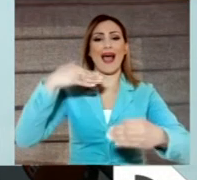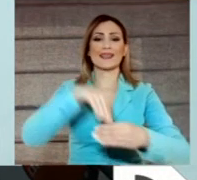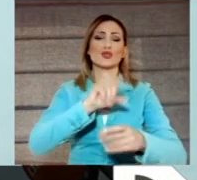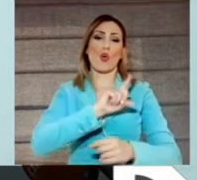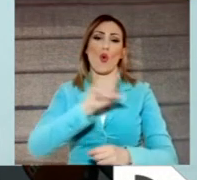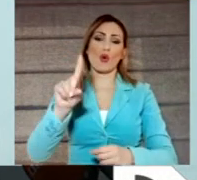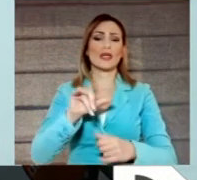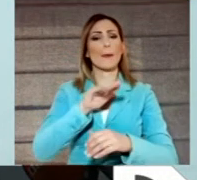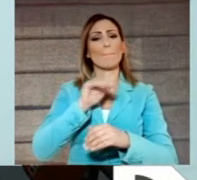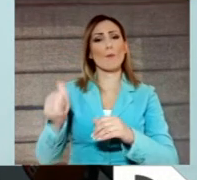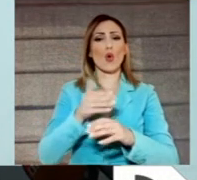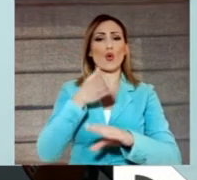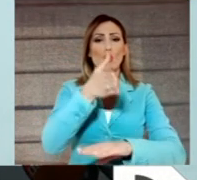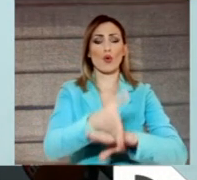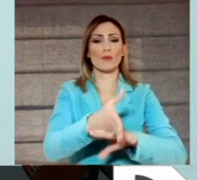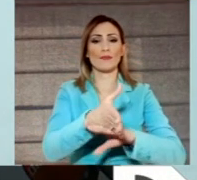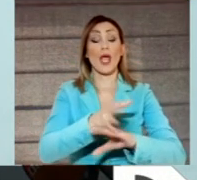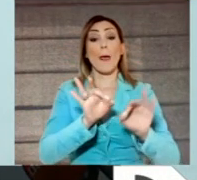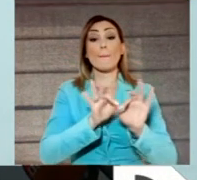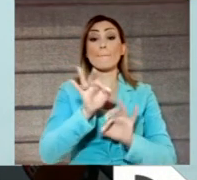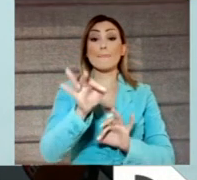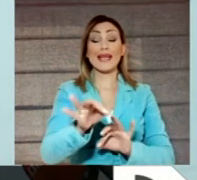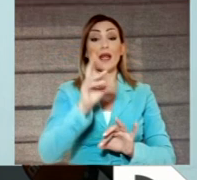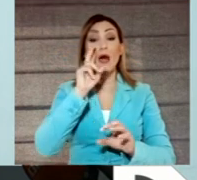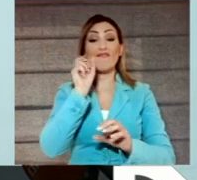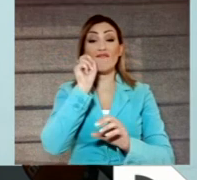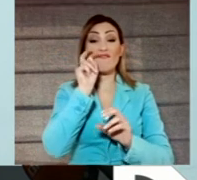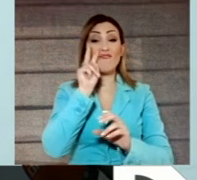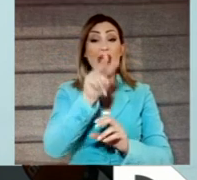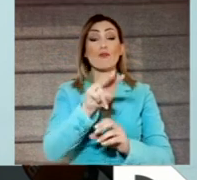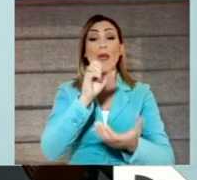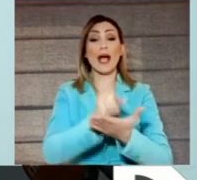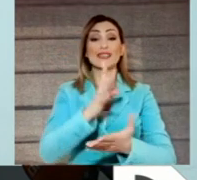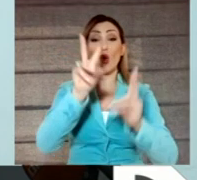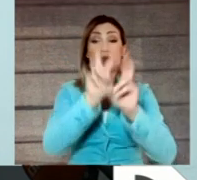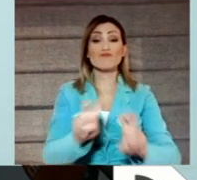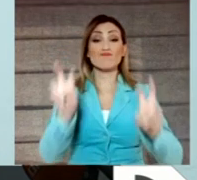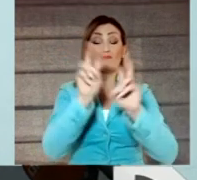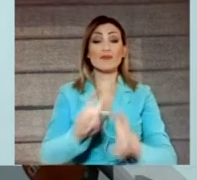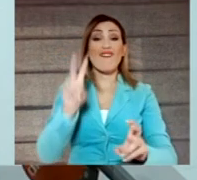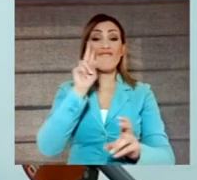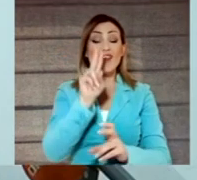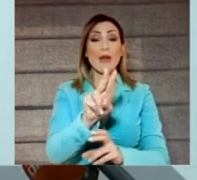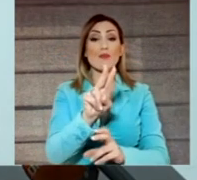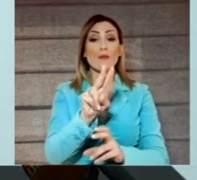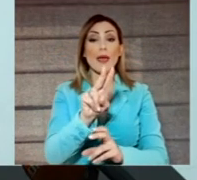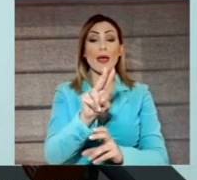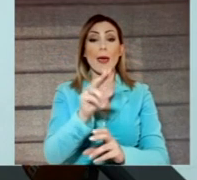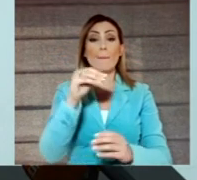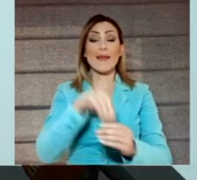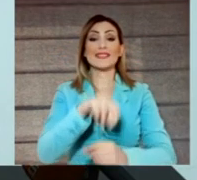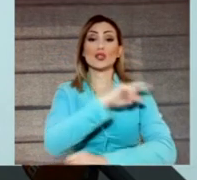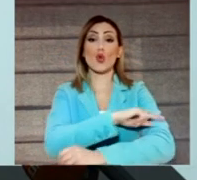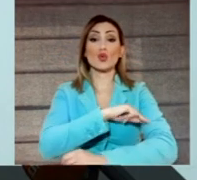Κυρίες και κύριοι, τα μέτρα αξιολογούνται καθημερινά, ενώ παράλληλα παρακολουθείται στενά η κατάσταση στο νοσοκομείο αναφοράς και τα